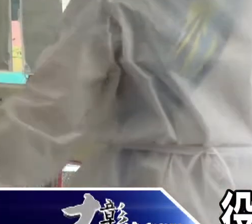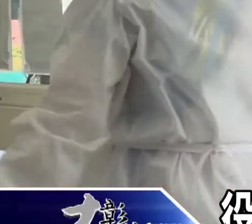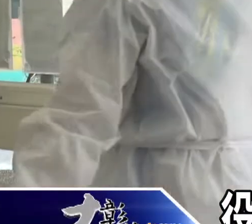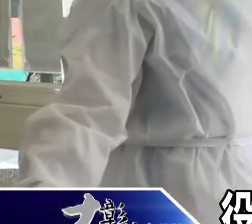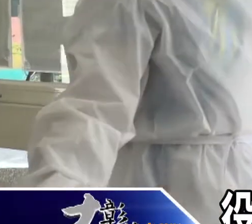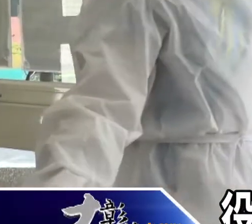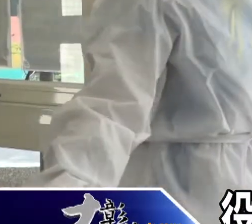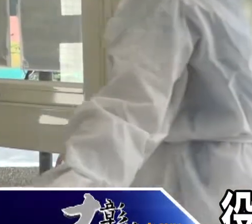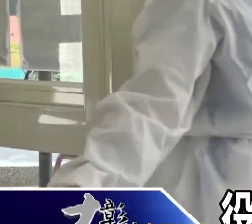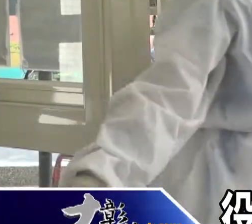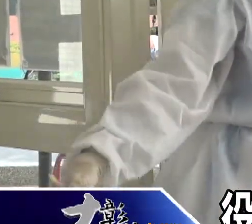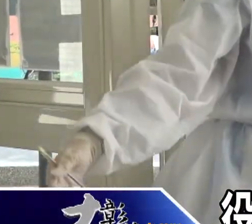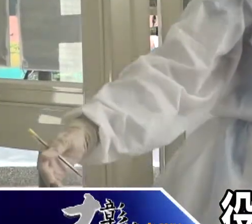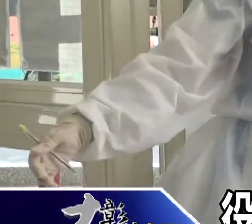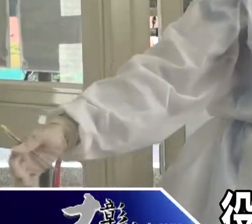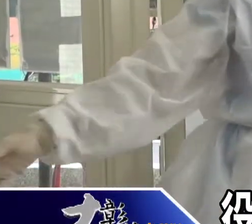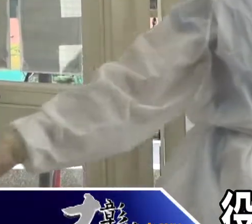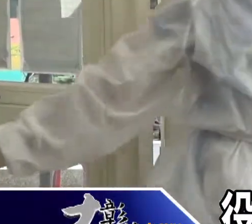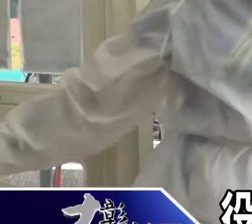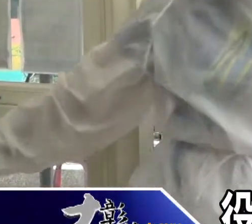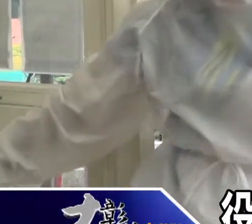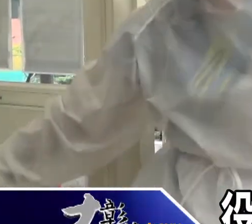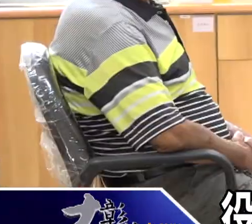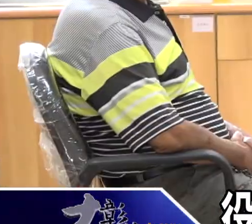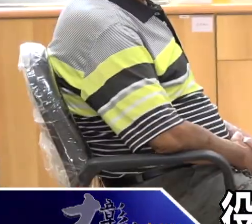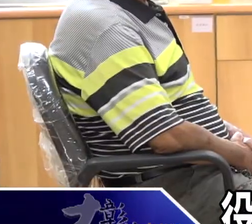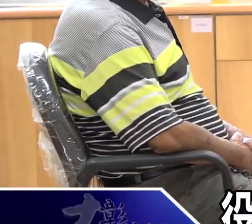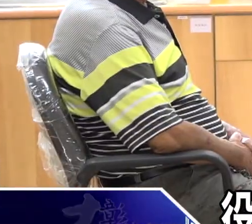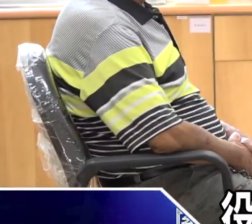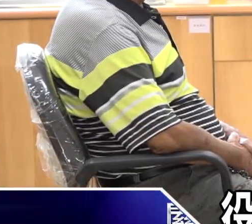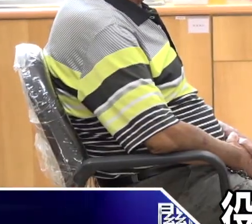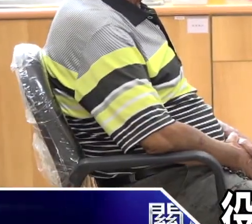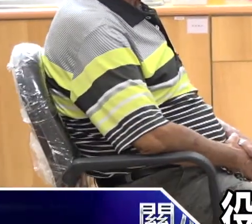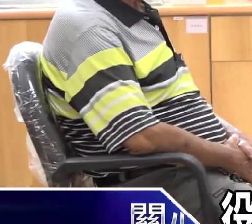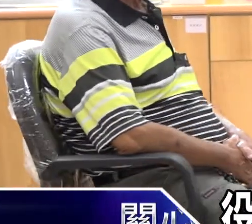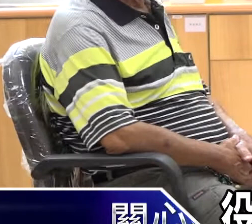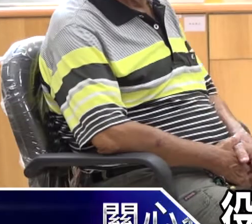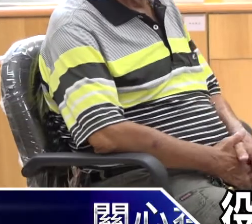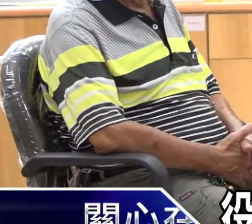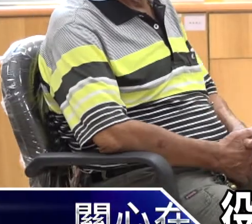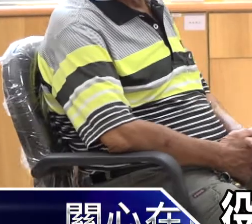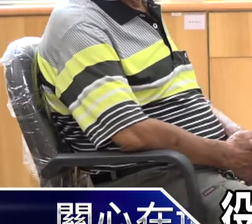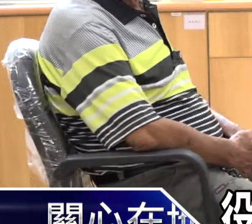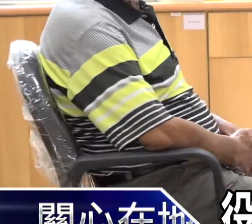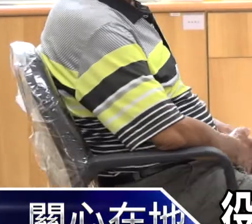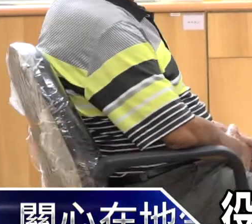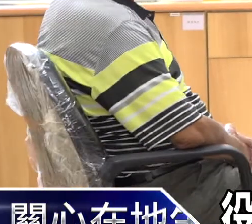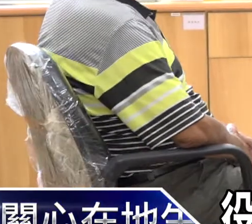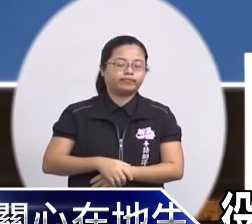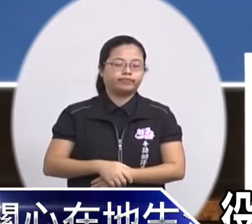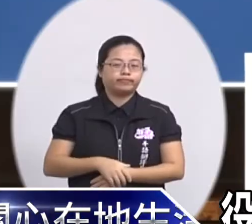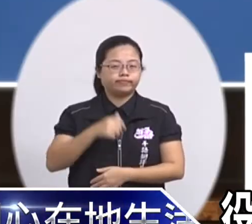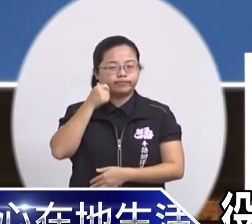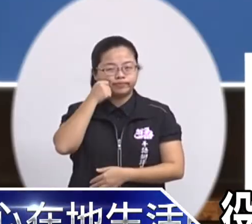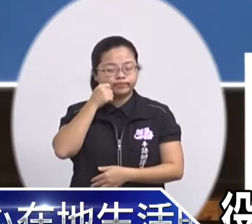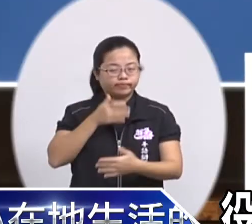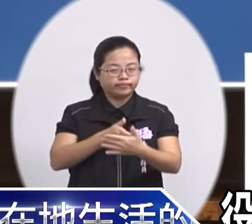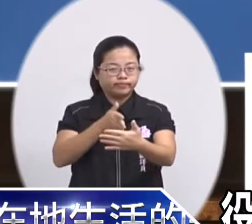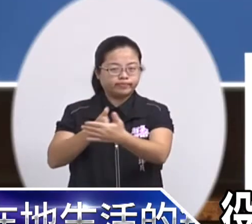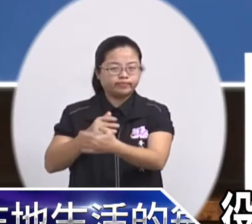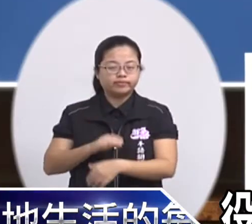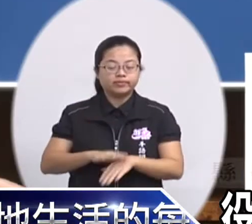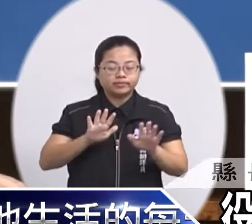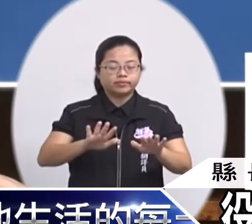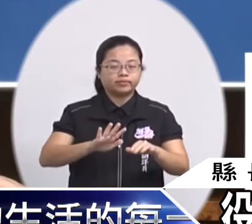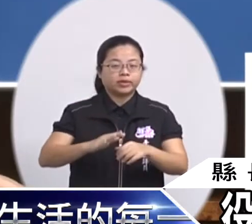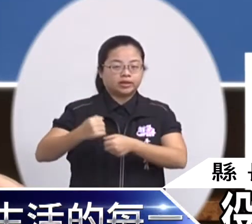来提醒，伫咧等登照极大，两人去登记安心上工，一点钟有160块。 亦难安心及